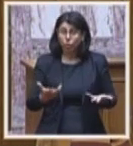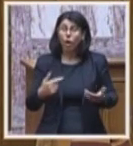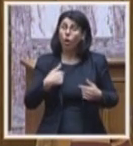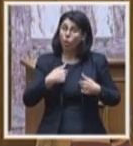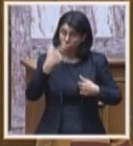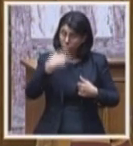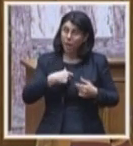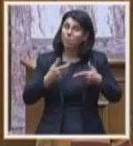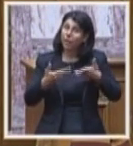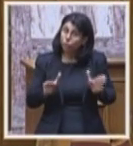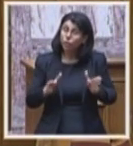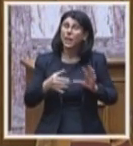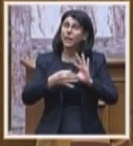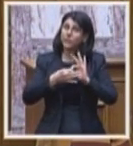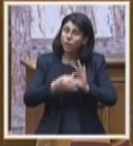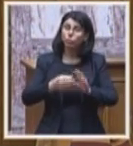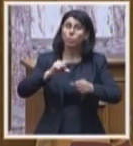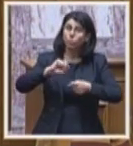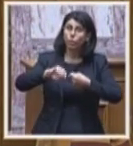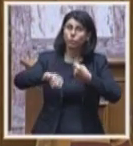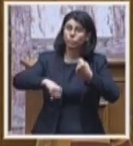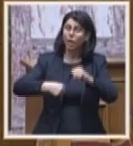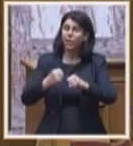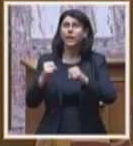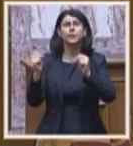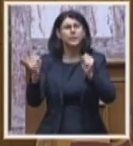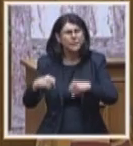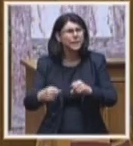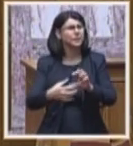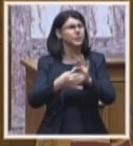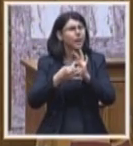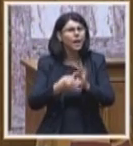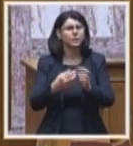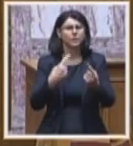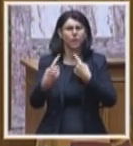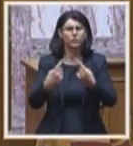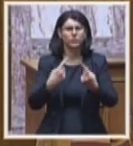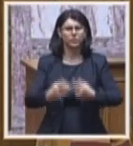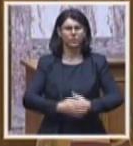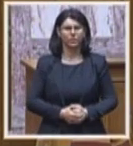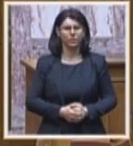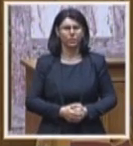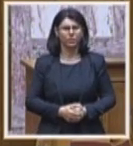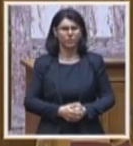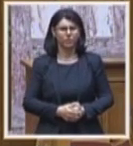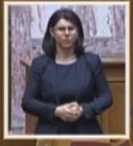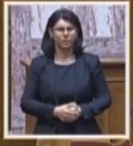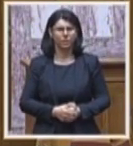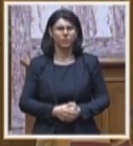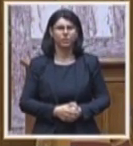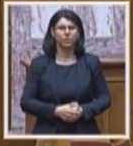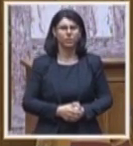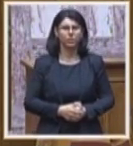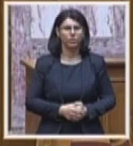να συνεχίσουμε προσπάθειες συνενέσεων, συνεργασιών, συνεννοήσεων. Αλλά έως ότου... Παρακαλώ,